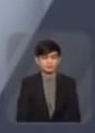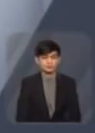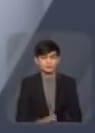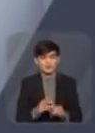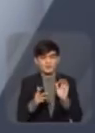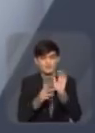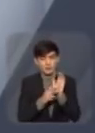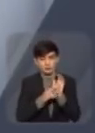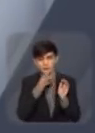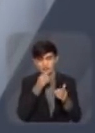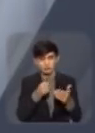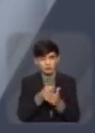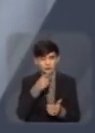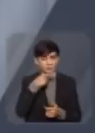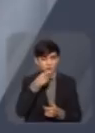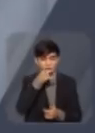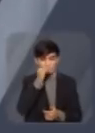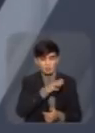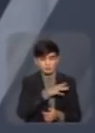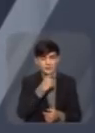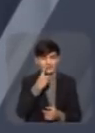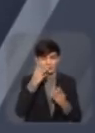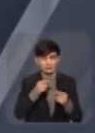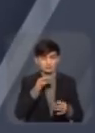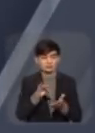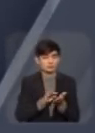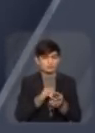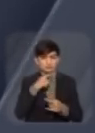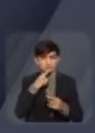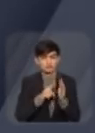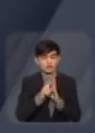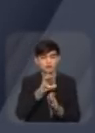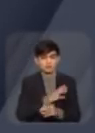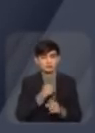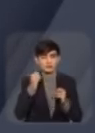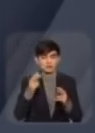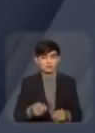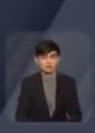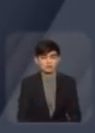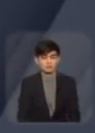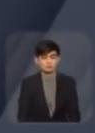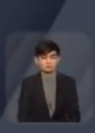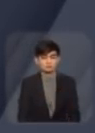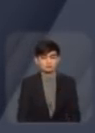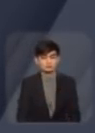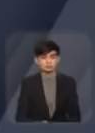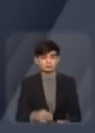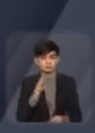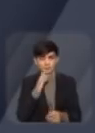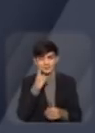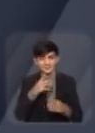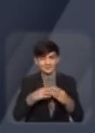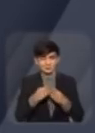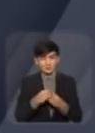8 жасына дейін тілі шықпаған бала бірақ күнде қалай сөйлеп кетті. Мама, мама деп маған. Бір отбасының